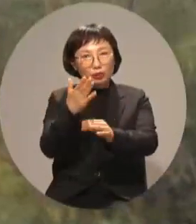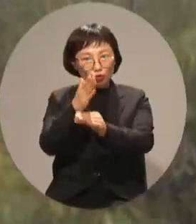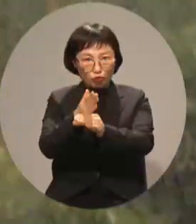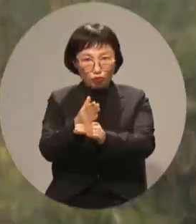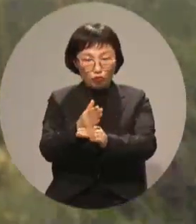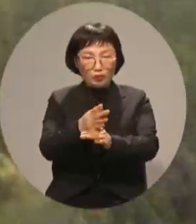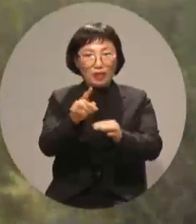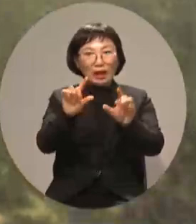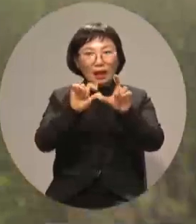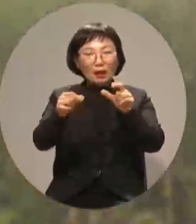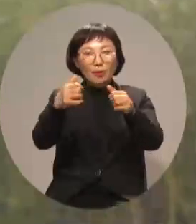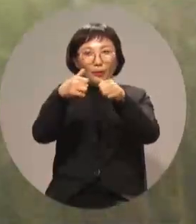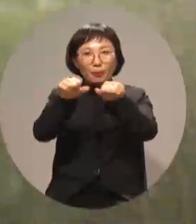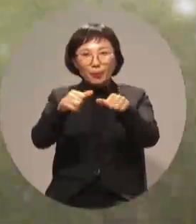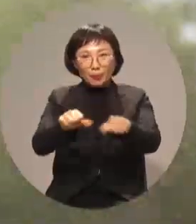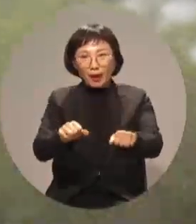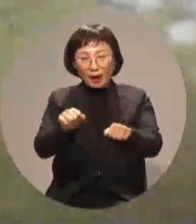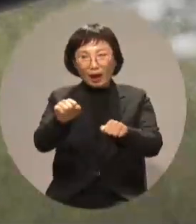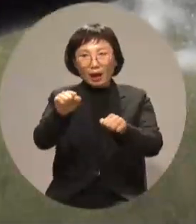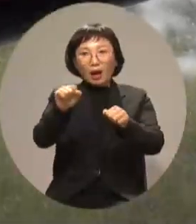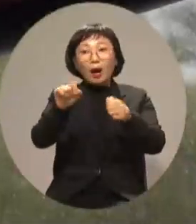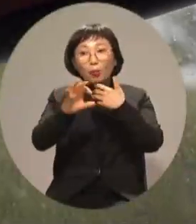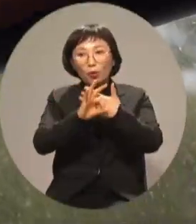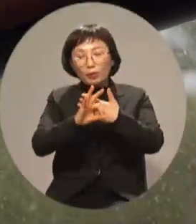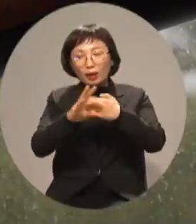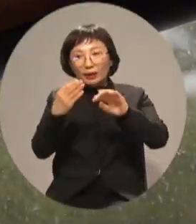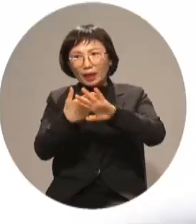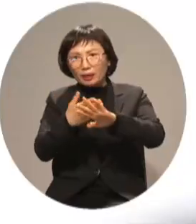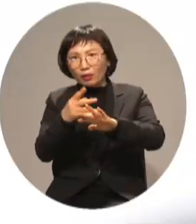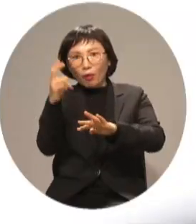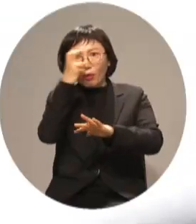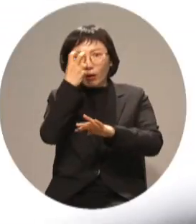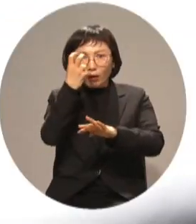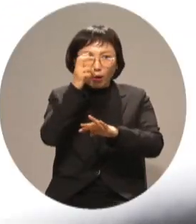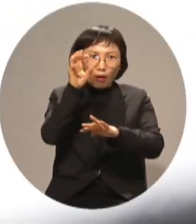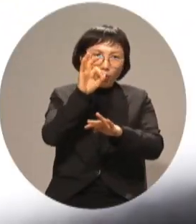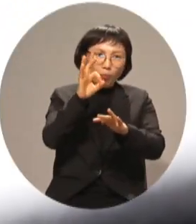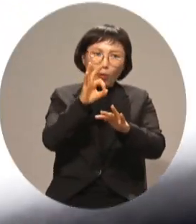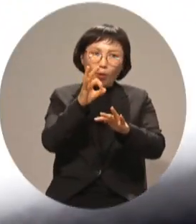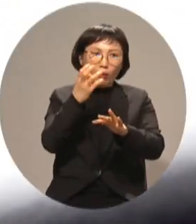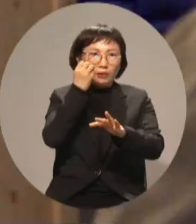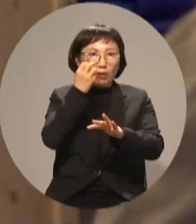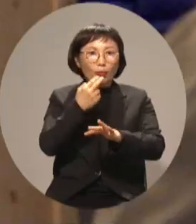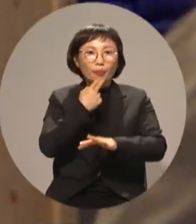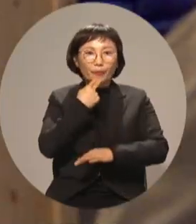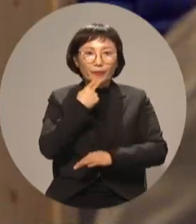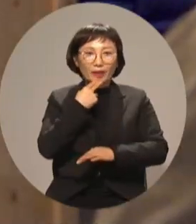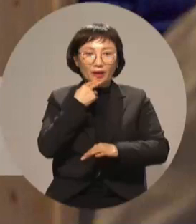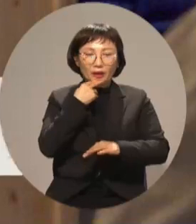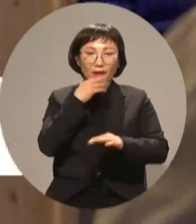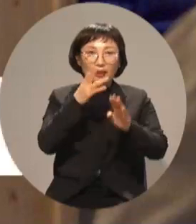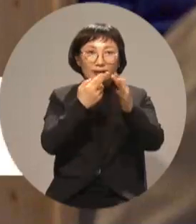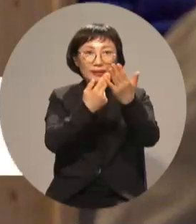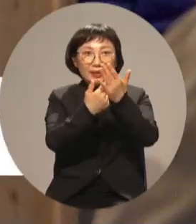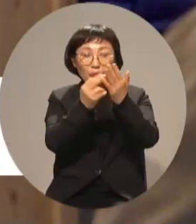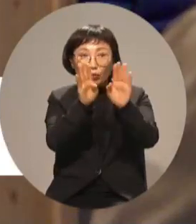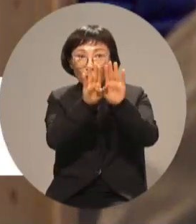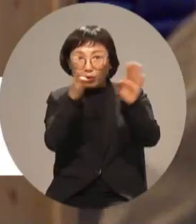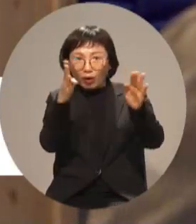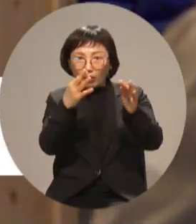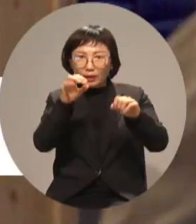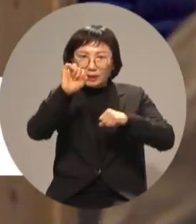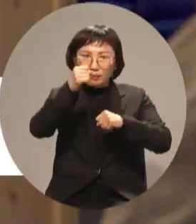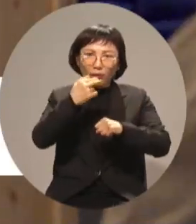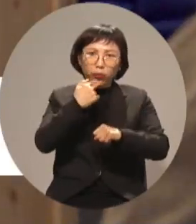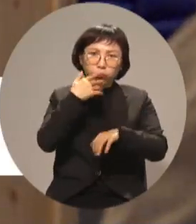일부 훼손된 창문들을 빼면 별 다른 범행 흔적이 남아 있지 않았습니다 틈 발짝 문을 열어 가는데 신발 한 켤레가 없어진